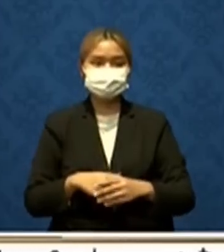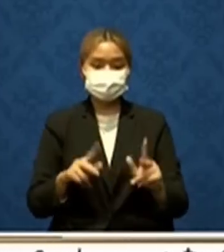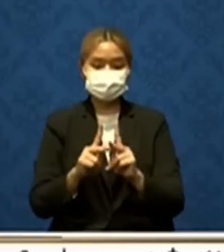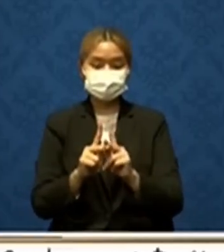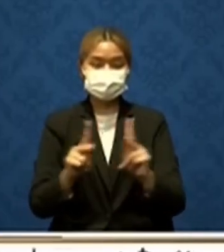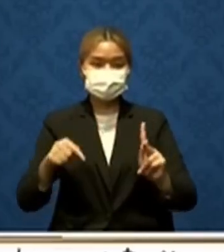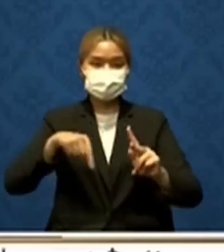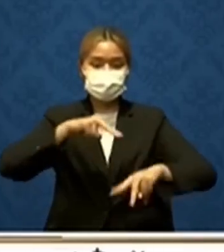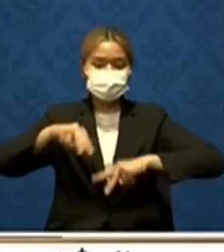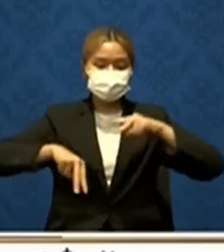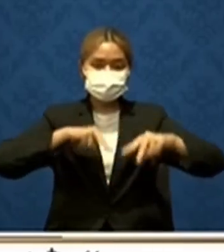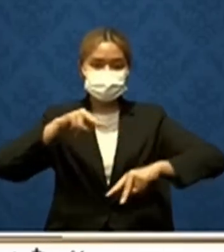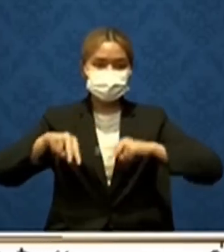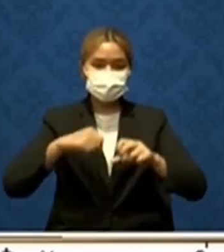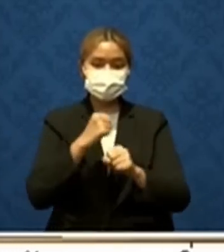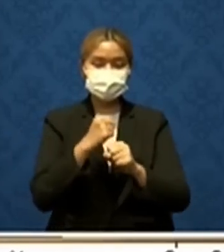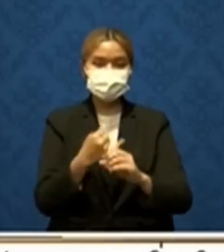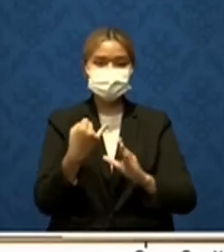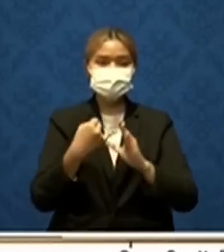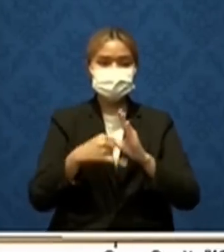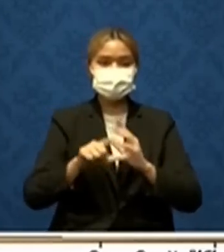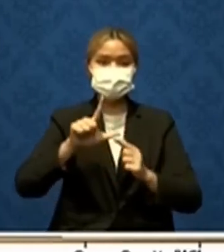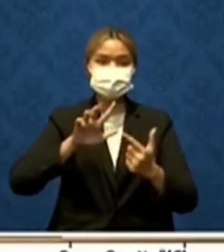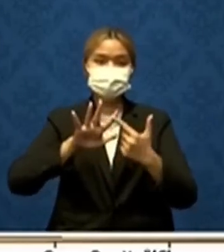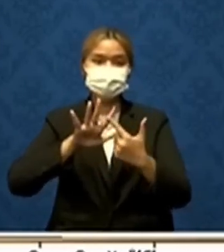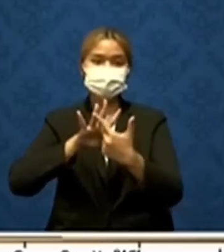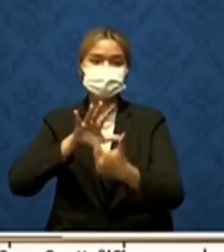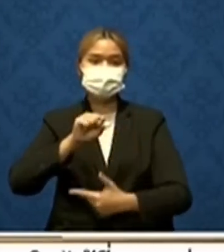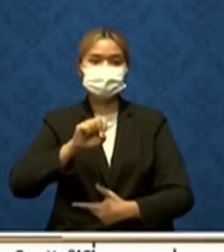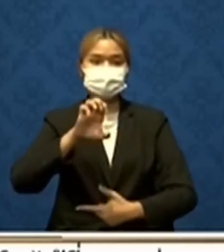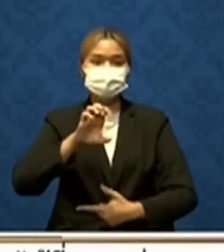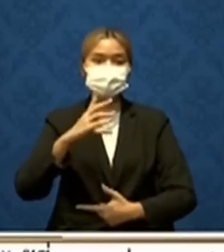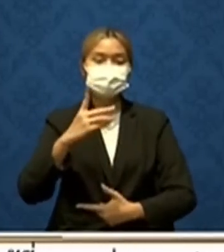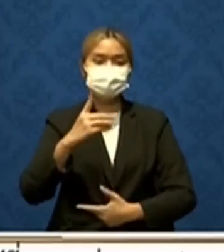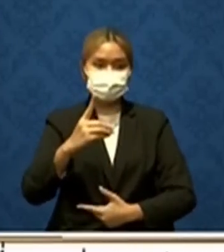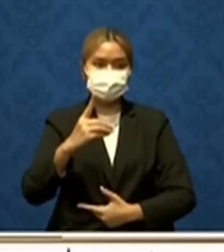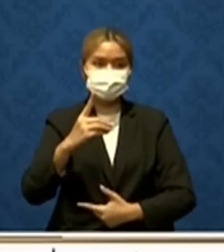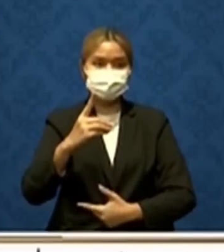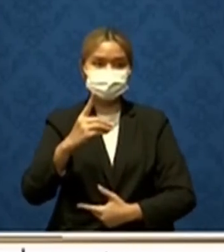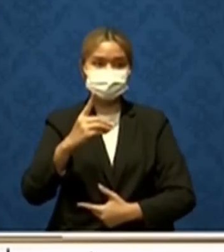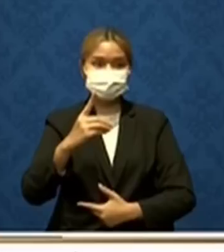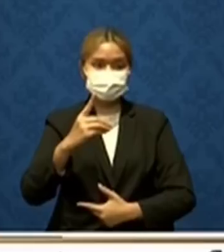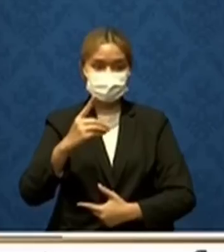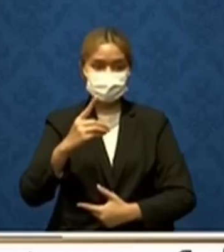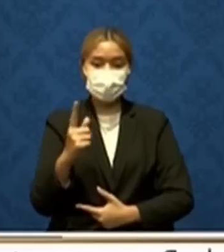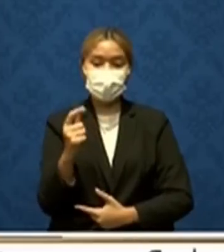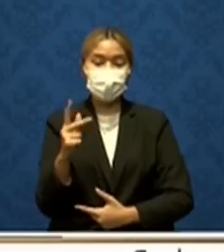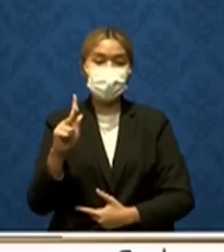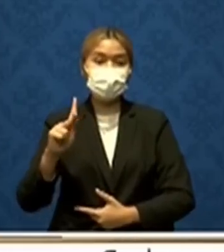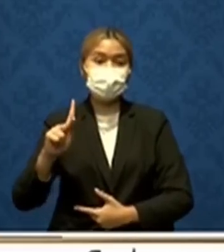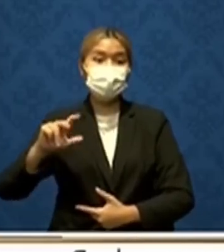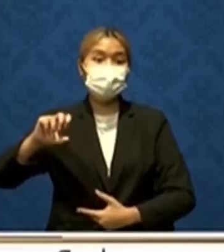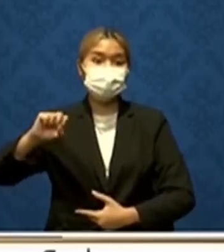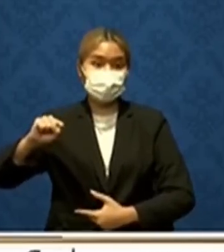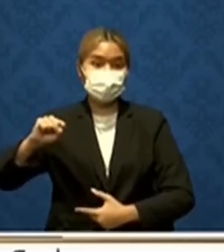สอบข้อเท็จจริงความรับผิดทางละเมิดได้มีการแต่งตั้งโดยผู้อำนวยการออกคศจะ